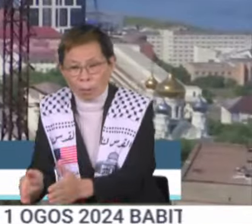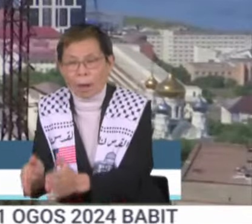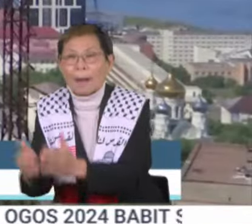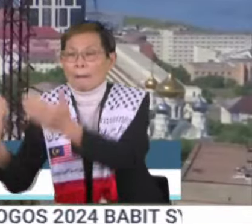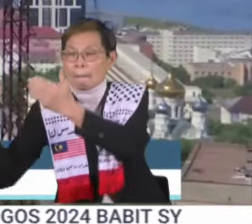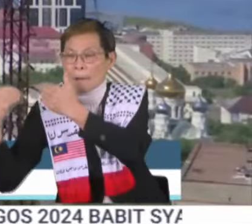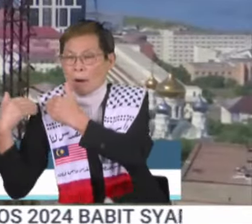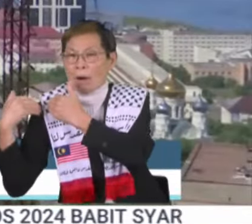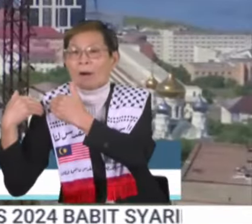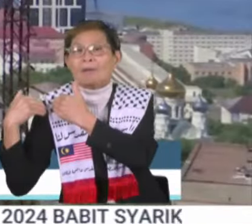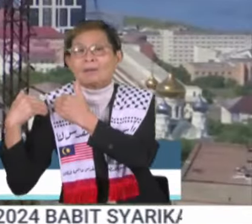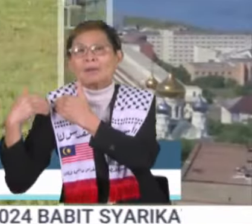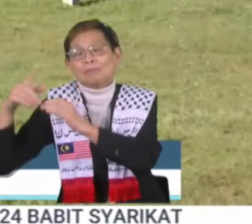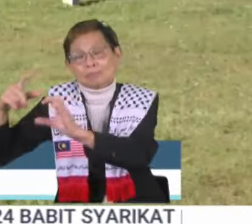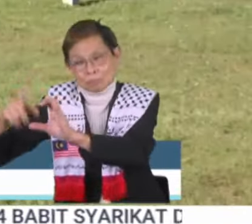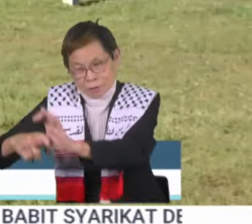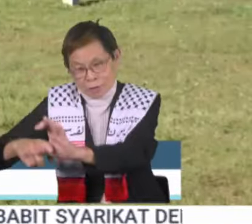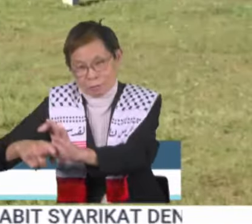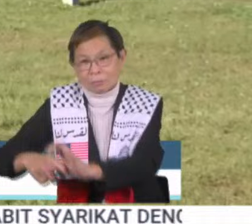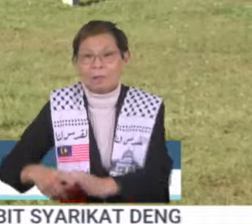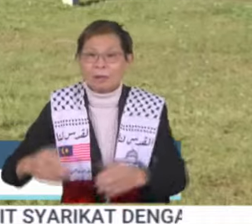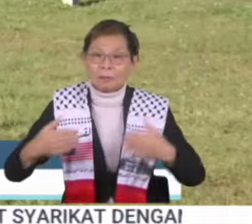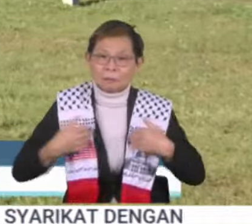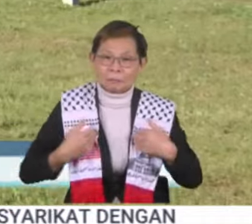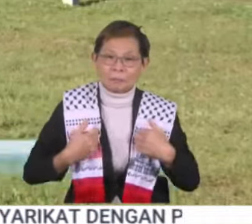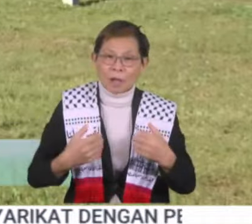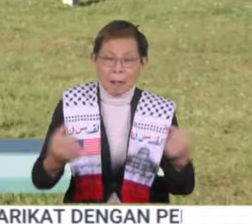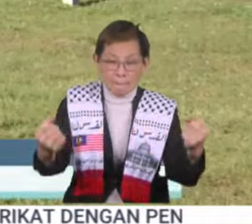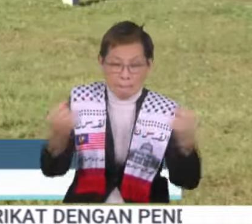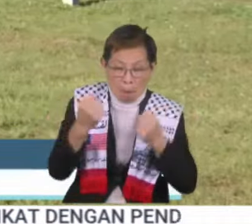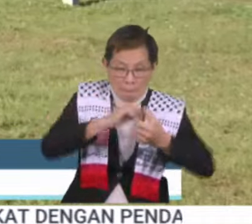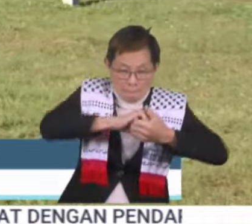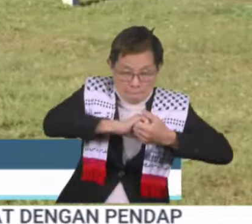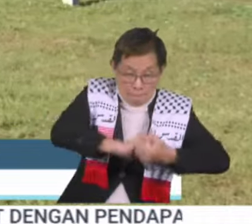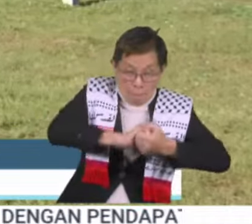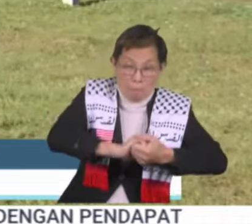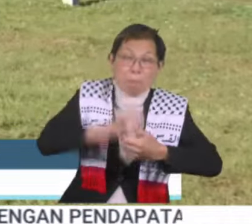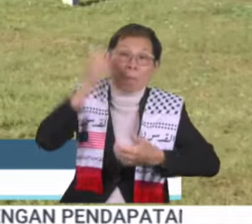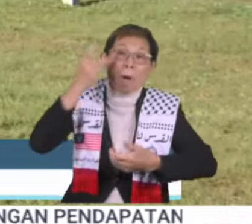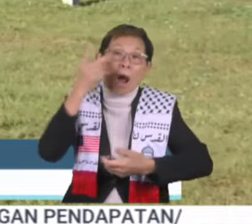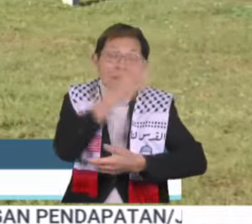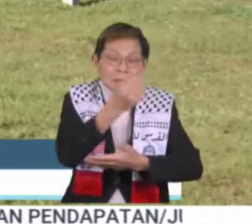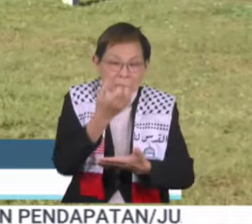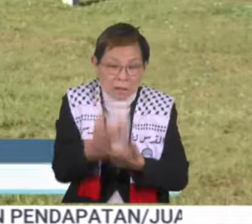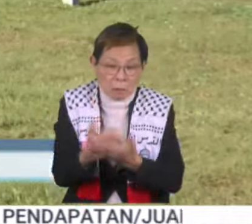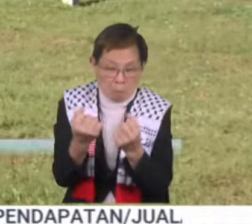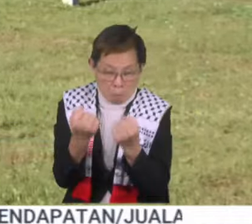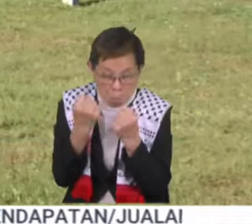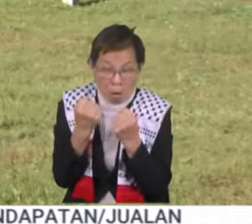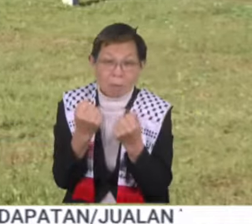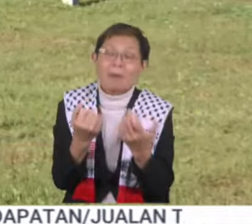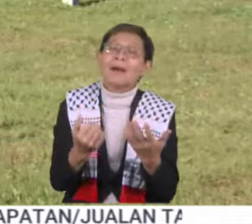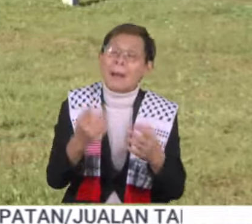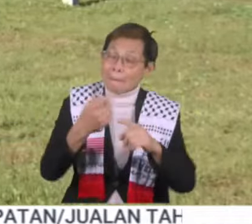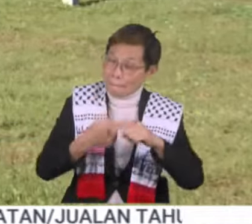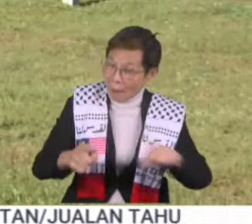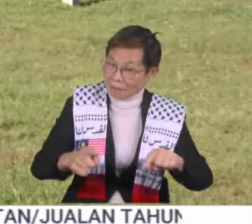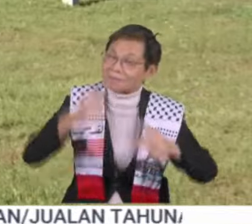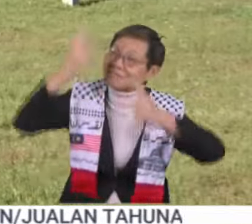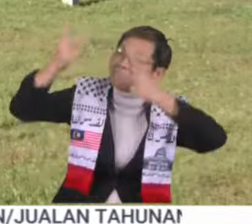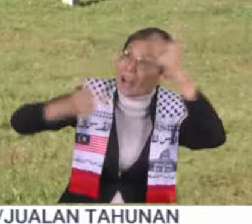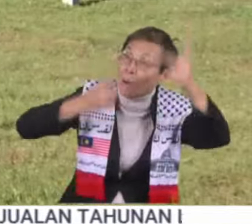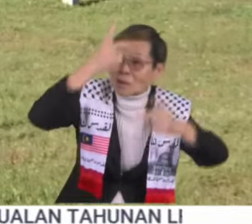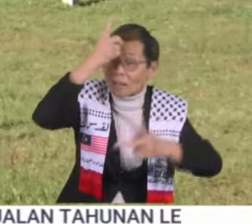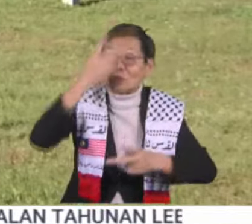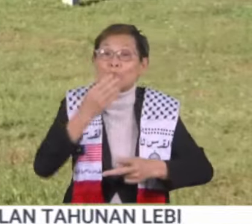berkepentingan Kremlin. Bukan setakat memperkukuh hubungan diplomatik dan ekonomi semata-mata. Sebaliknya,